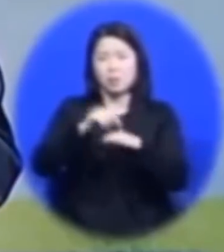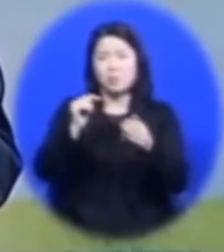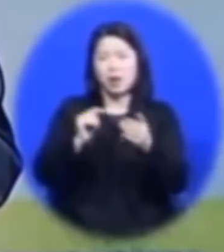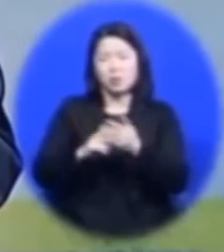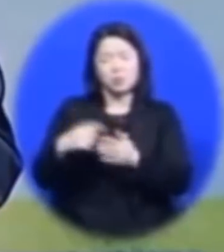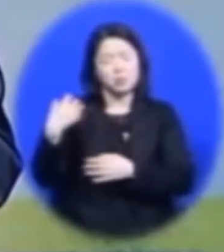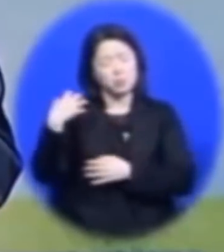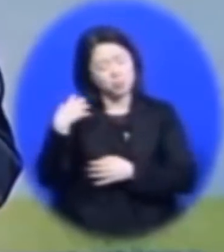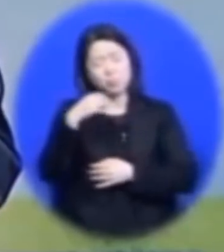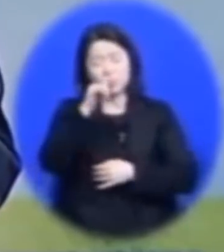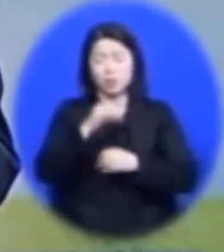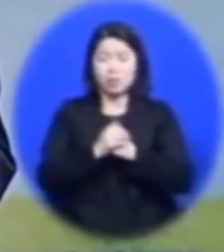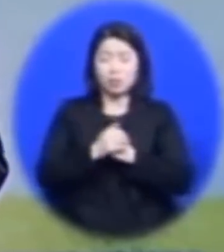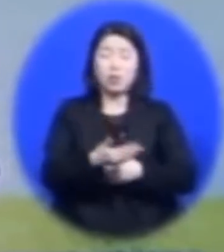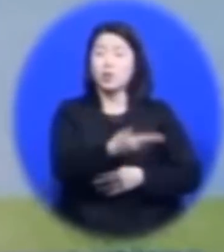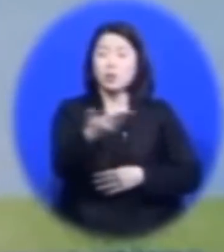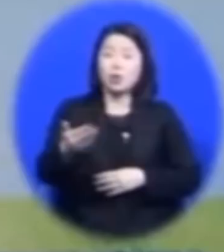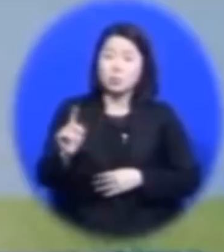겠습니까